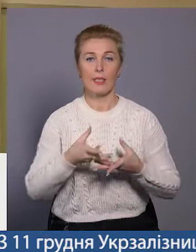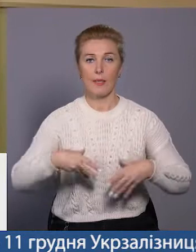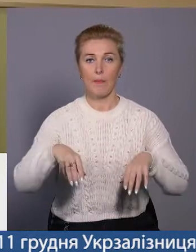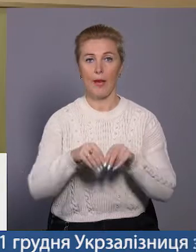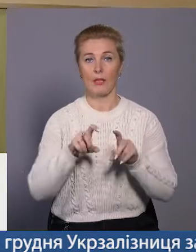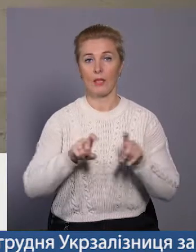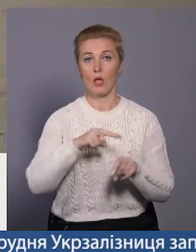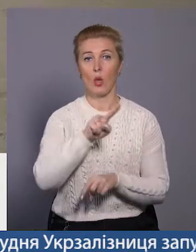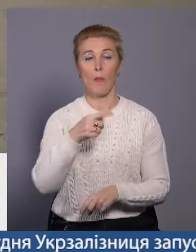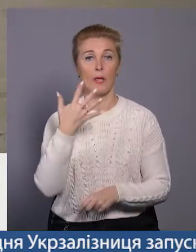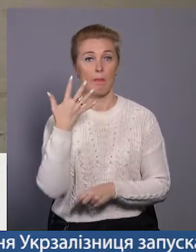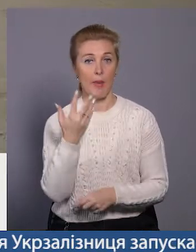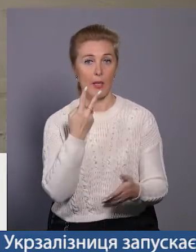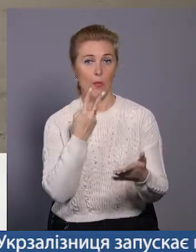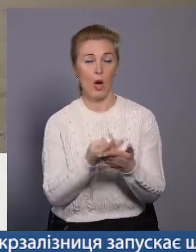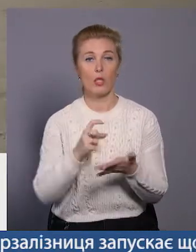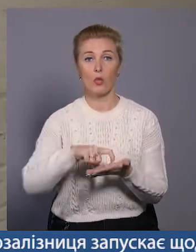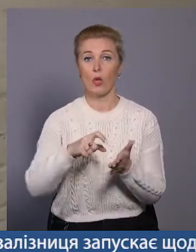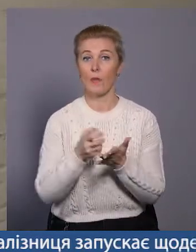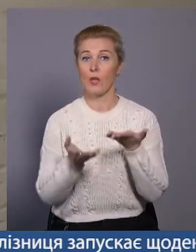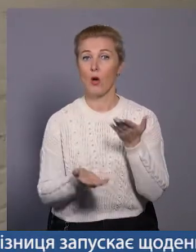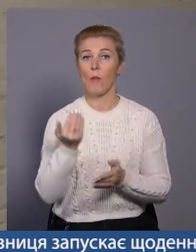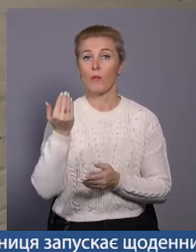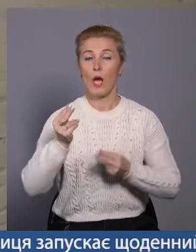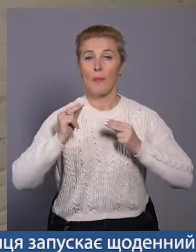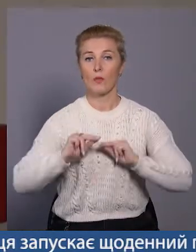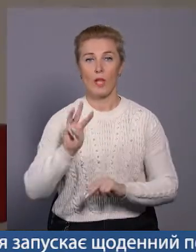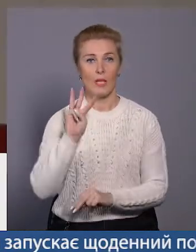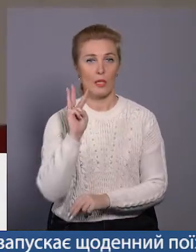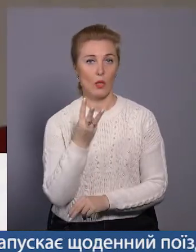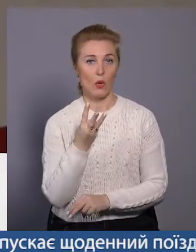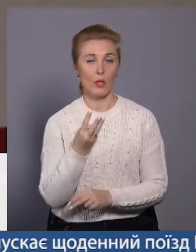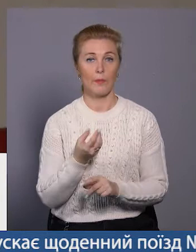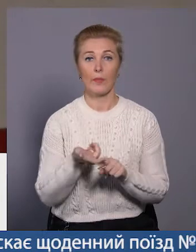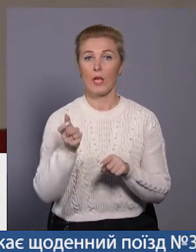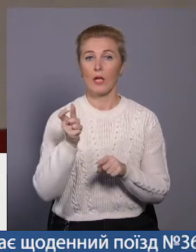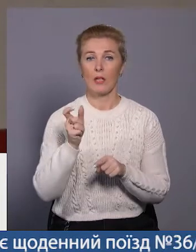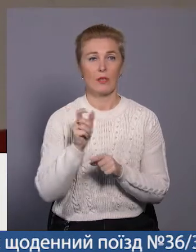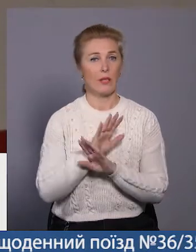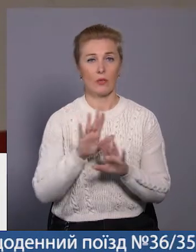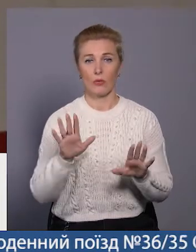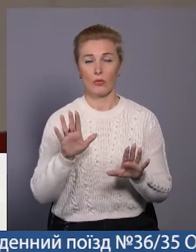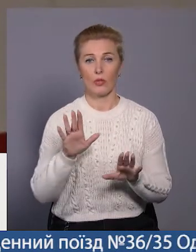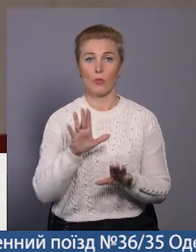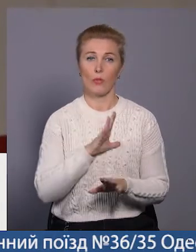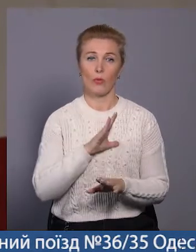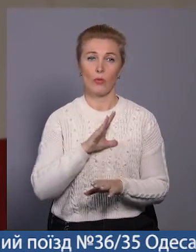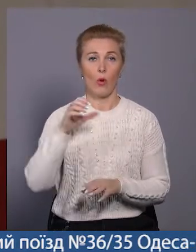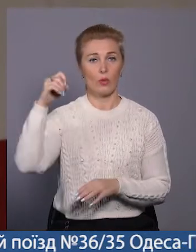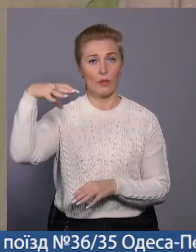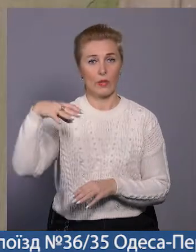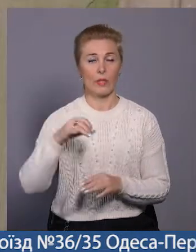номер 5 Лілія Джура показує кабінет, в якому вона пропрацювала 3 роки. Не дуже добре було освітлення, оце була дуже